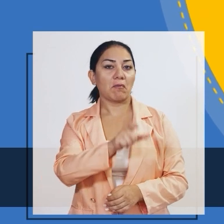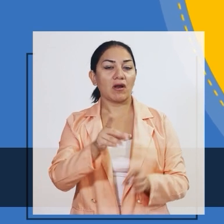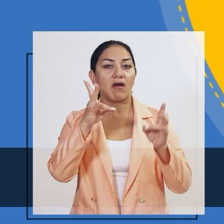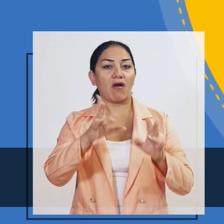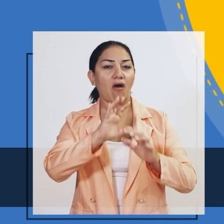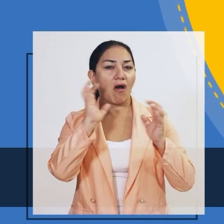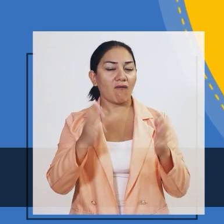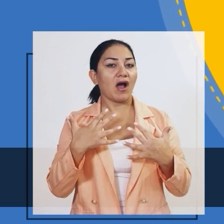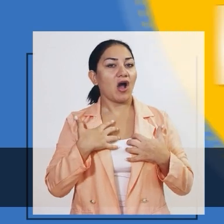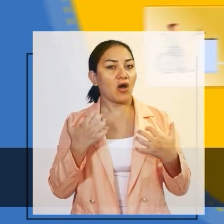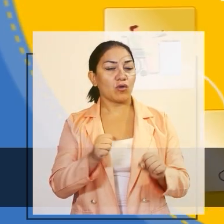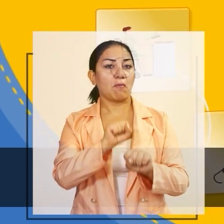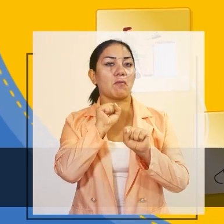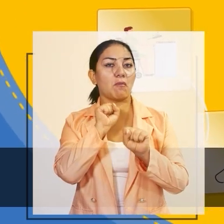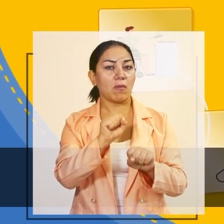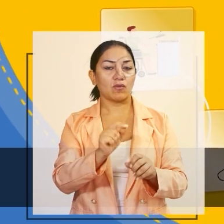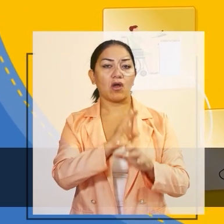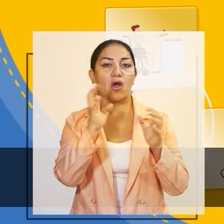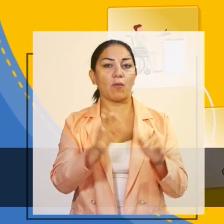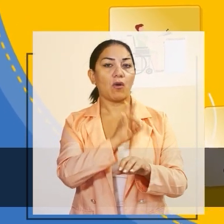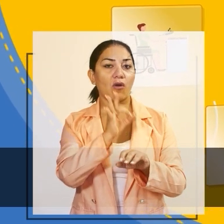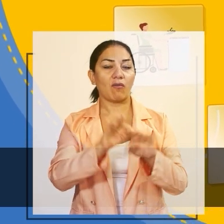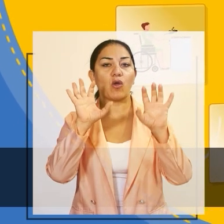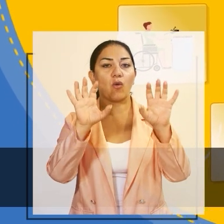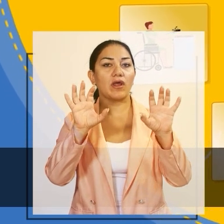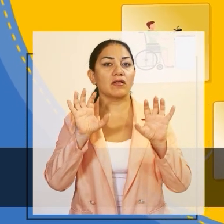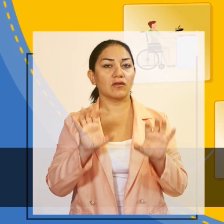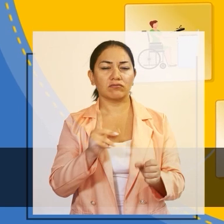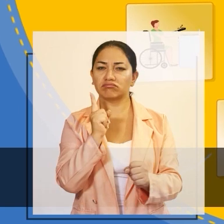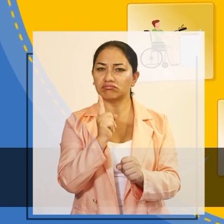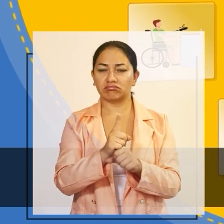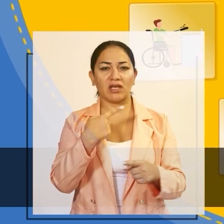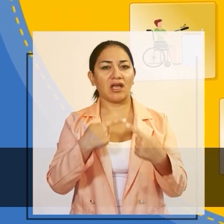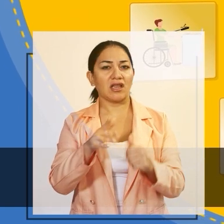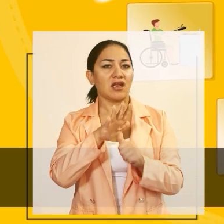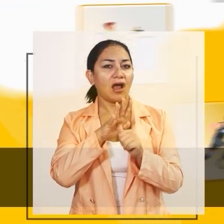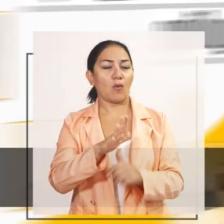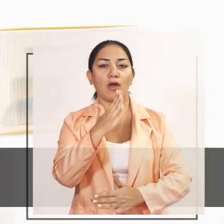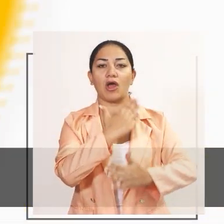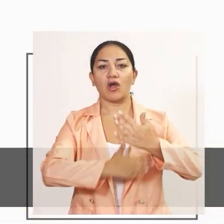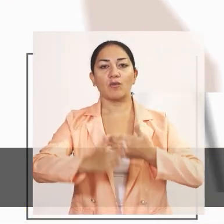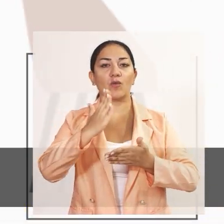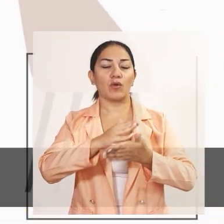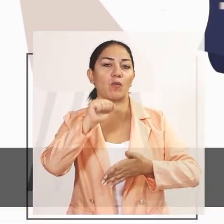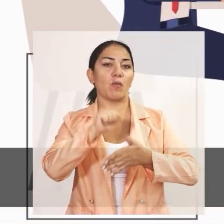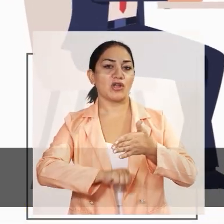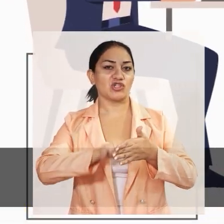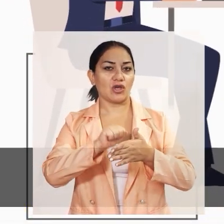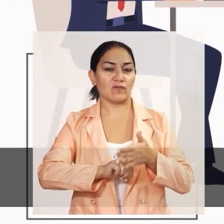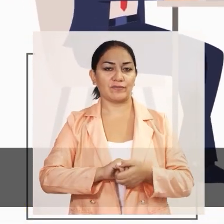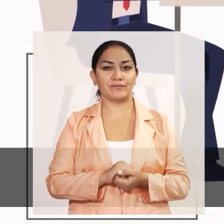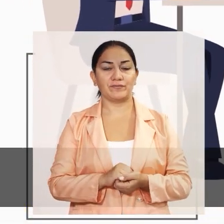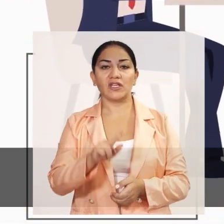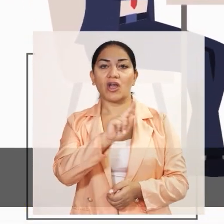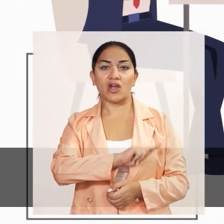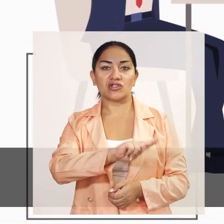պահպանումը երաշխավորվում են օրենքով։ Արգելվում է խտրականությունը հաշմանդամություն ունենալու պատճառով։ Աշխատանքի ծավալների կամ